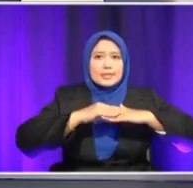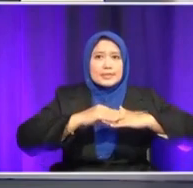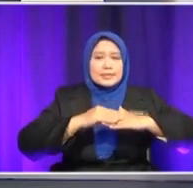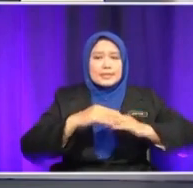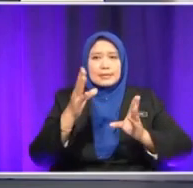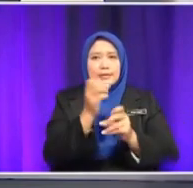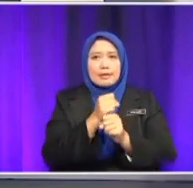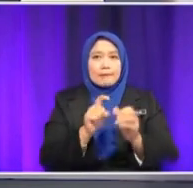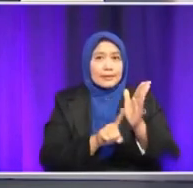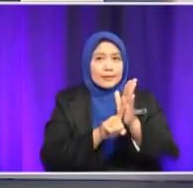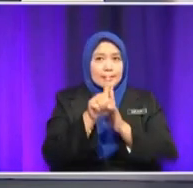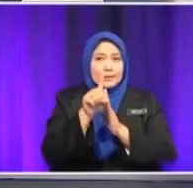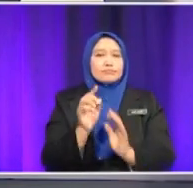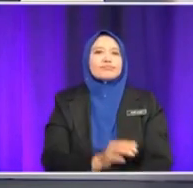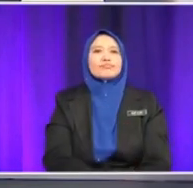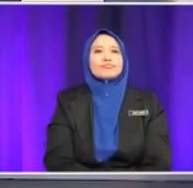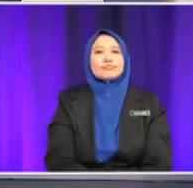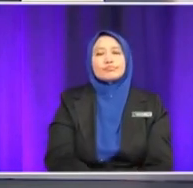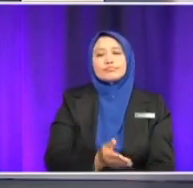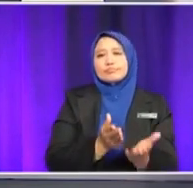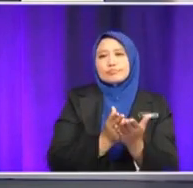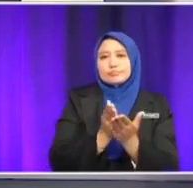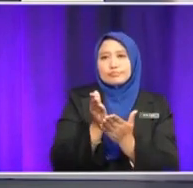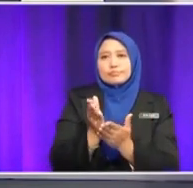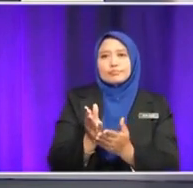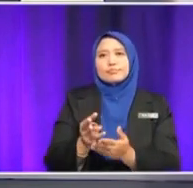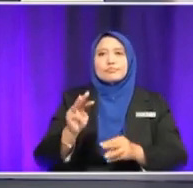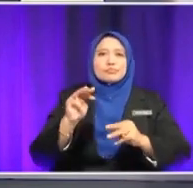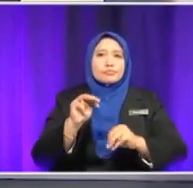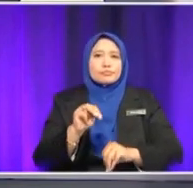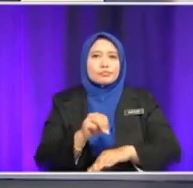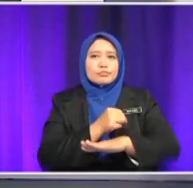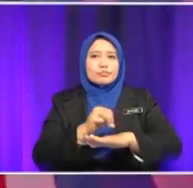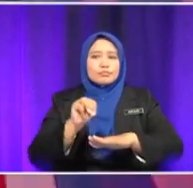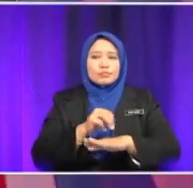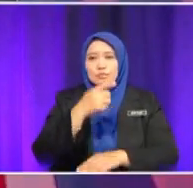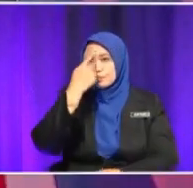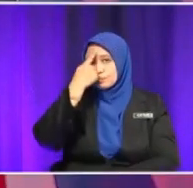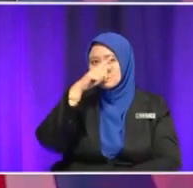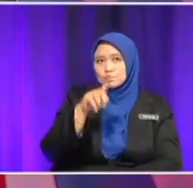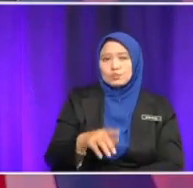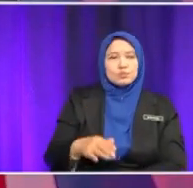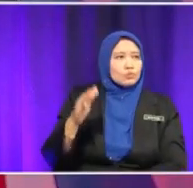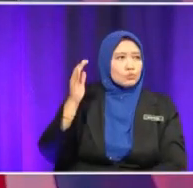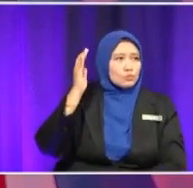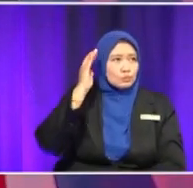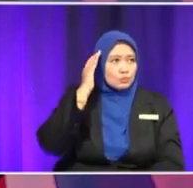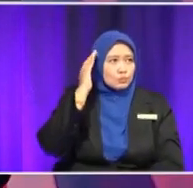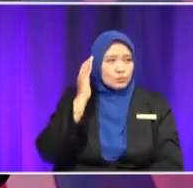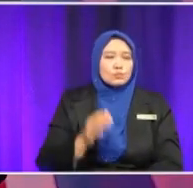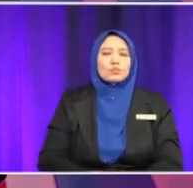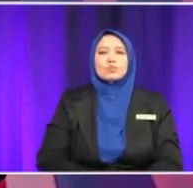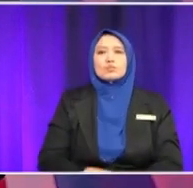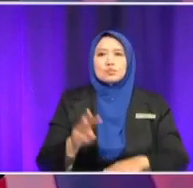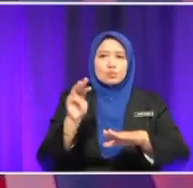Oke seterusnya music ya music ini kecerdasan music yang tinggi ini untuk khas yang ada aliran